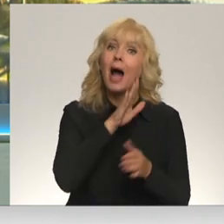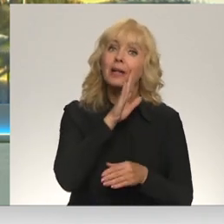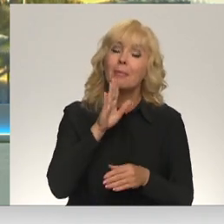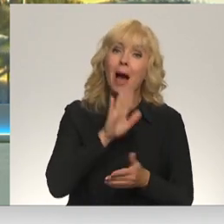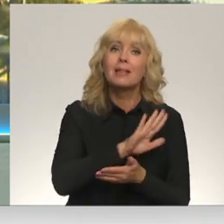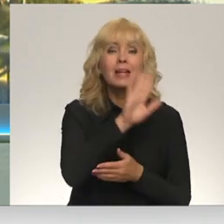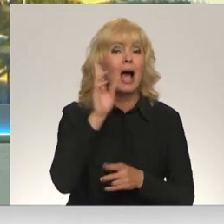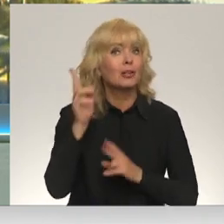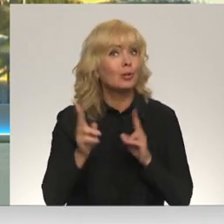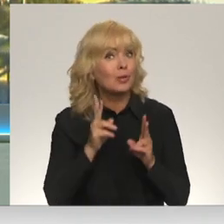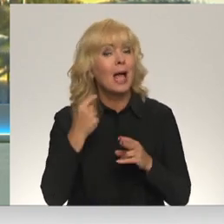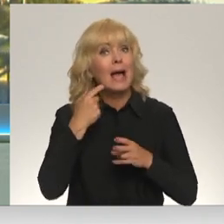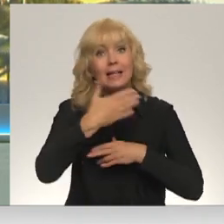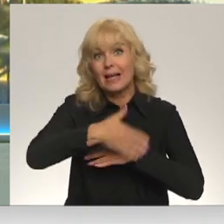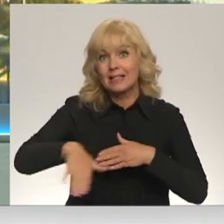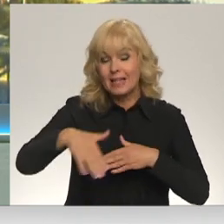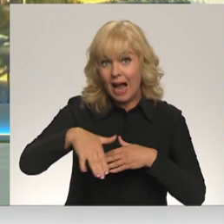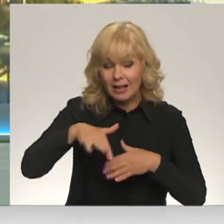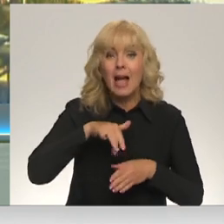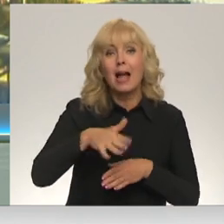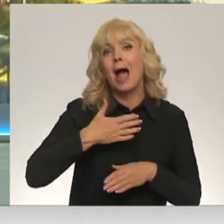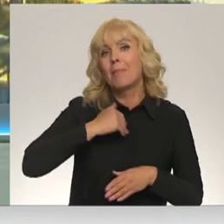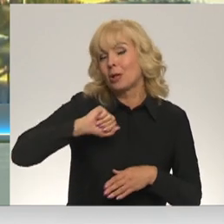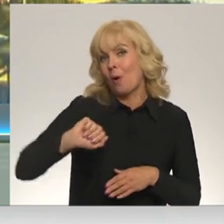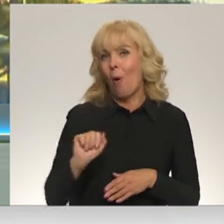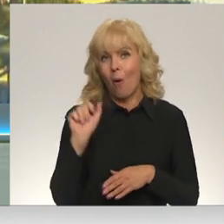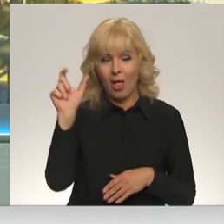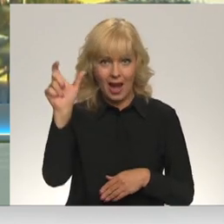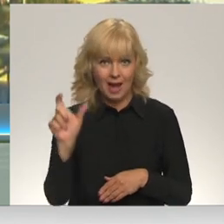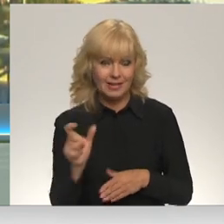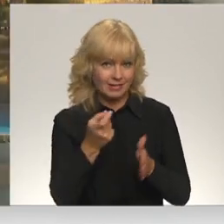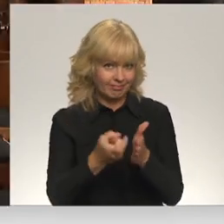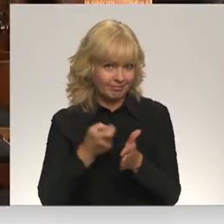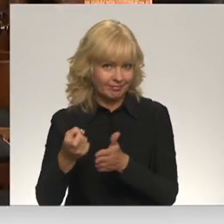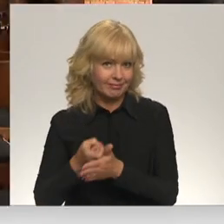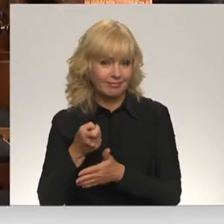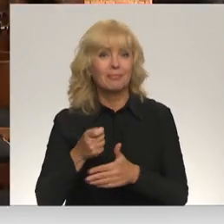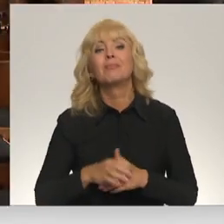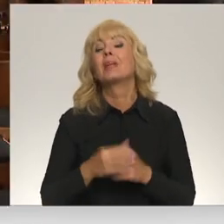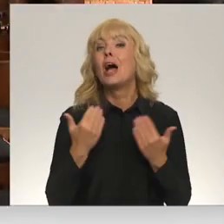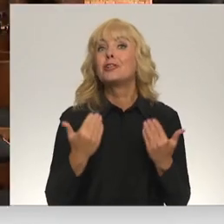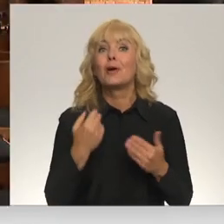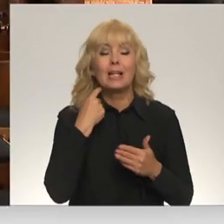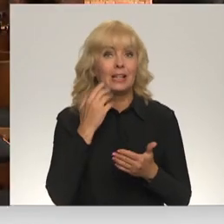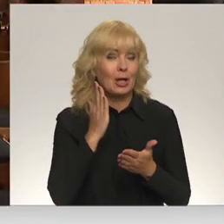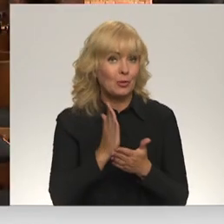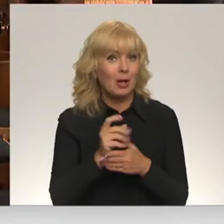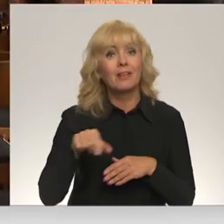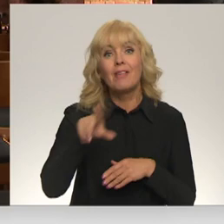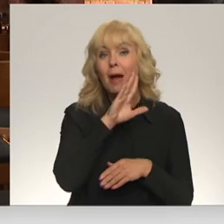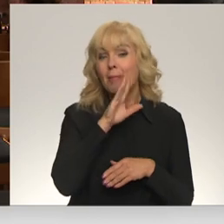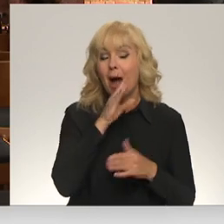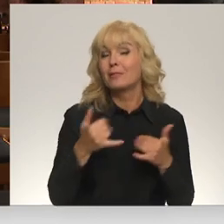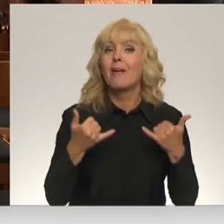dienas noskaņa Rīgas ielās? Lūkoties devās kolēģis Ģirds Zvirbuls. Šodien Rīgā notiek vairāki māmiņu